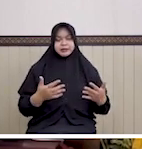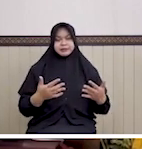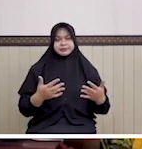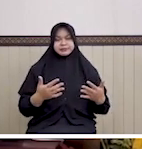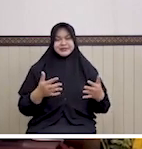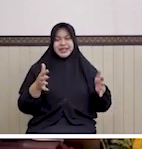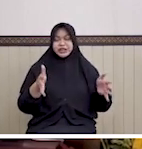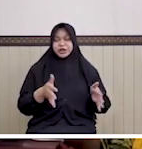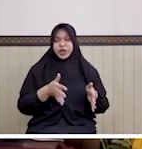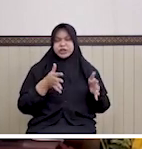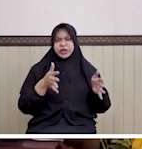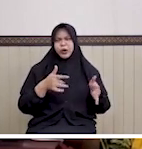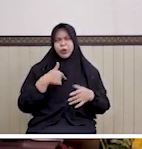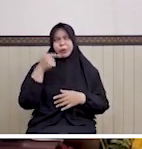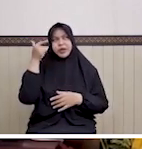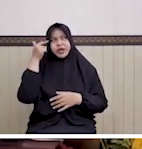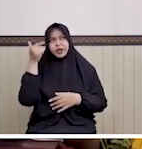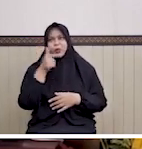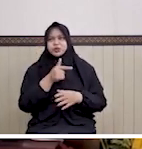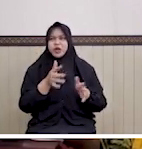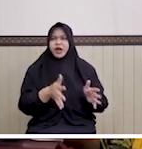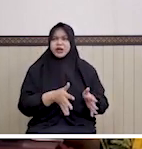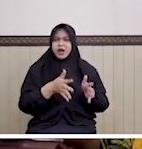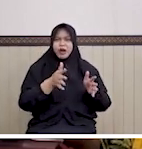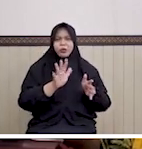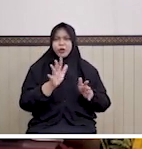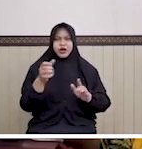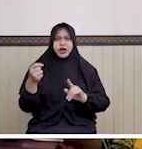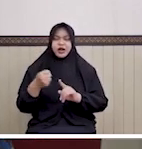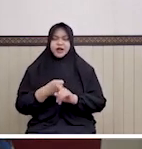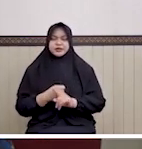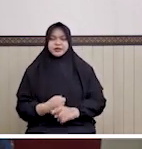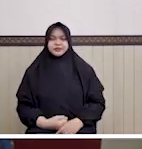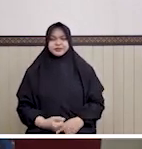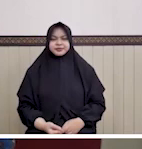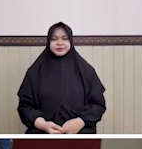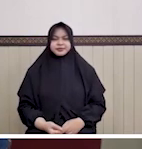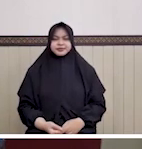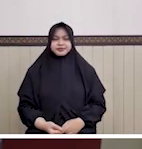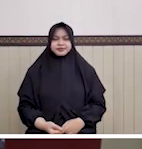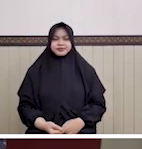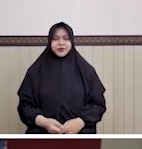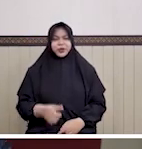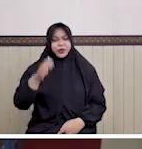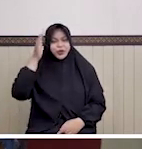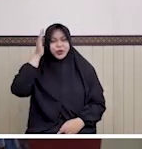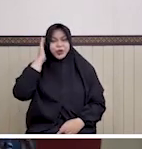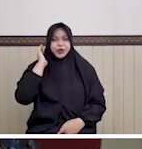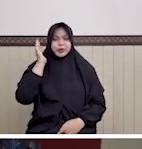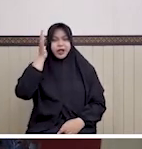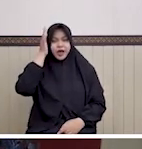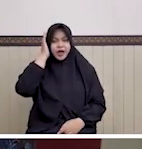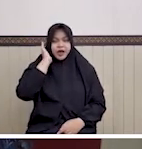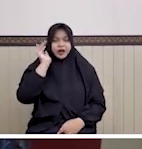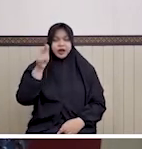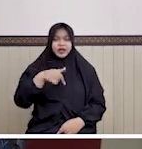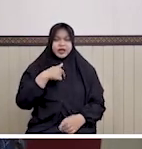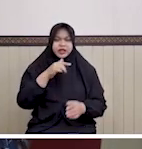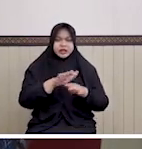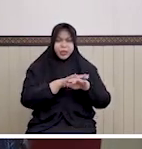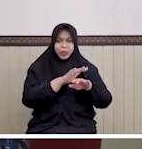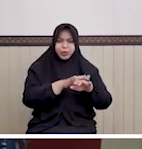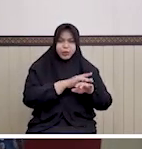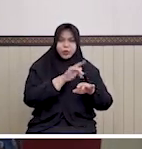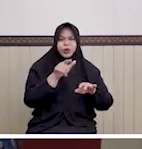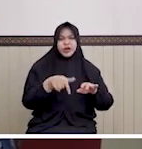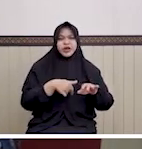kasih sayang itu perhatian itu saking sayangnya gitu nanti dibelai disentuh apanya lah itu kan